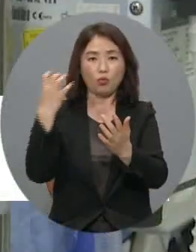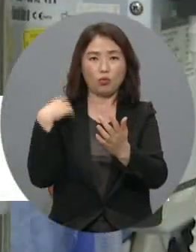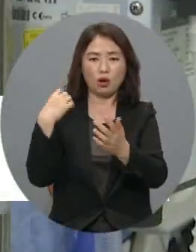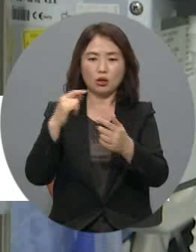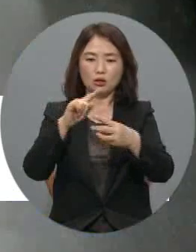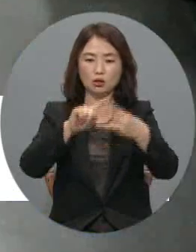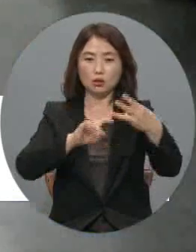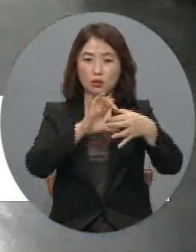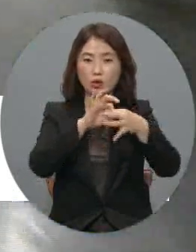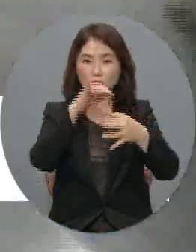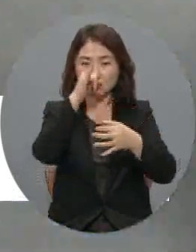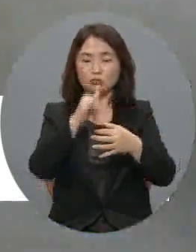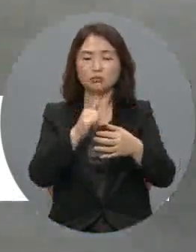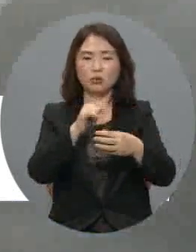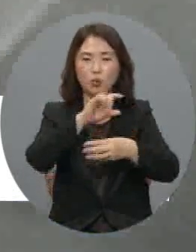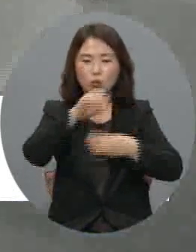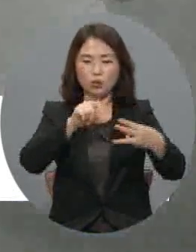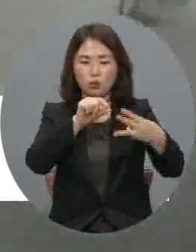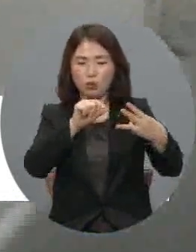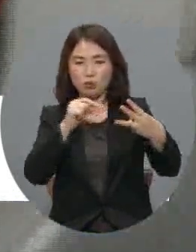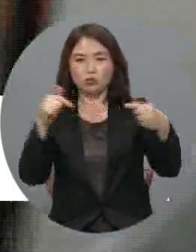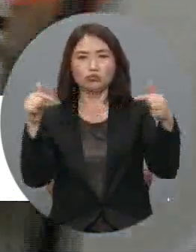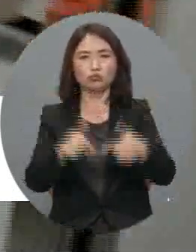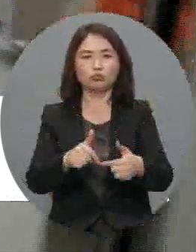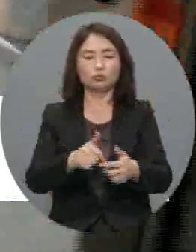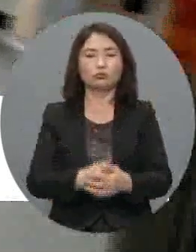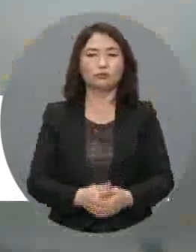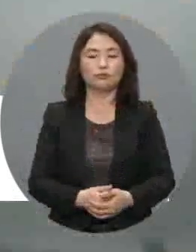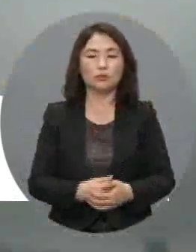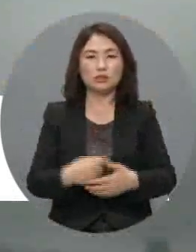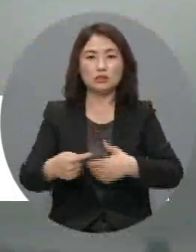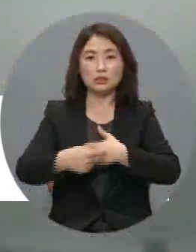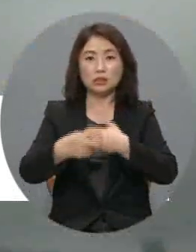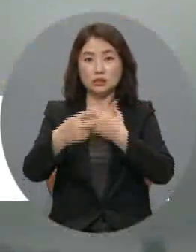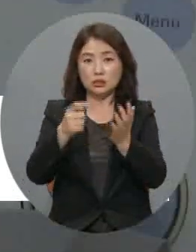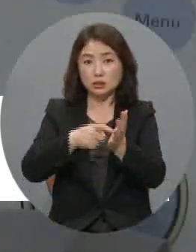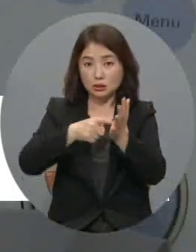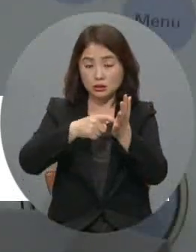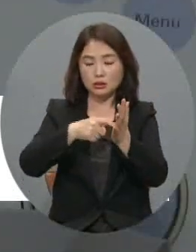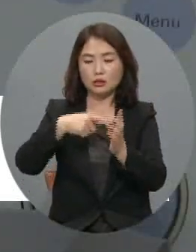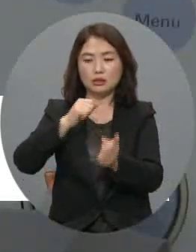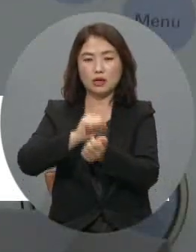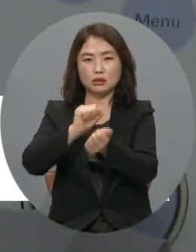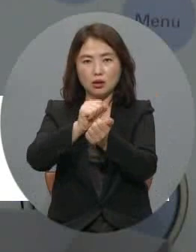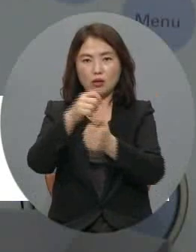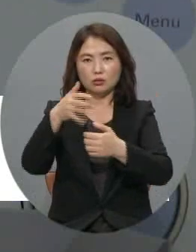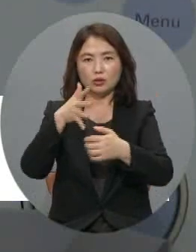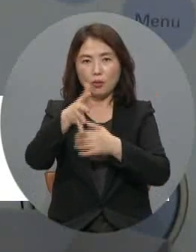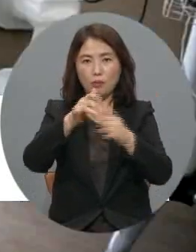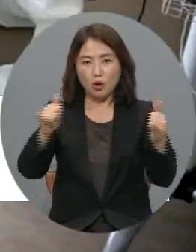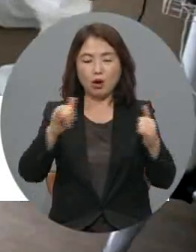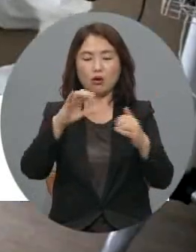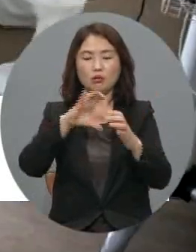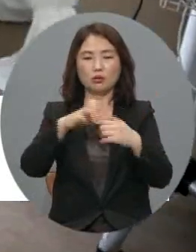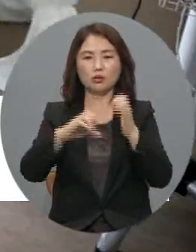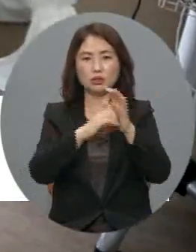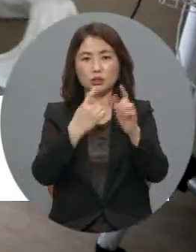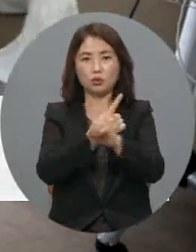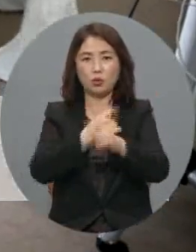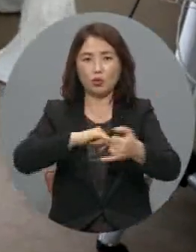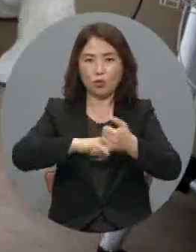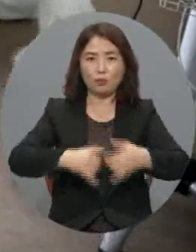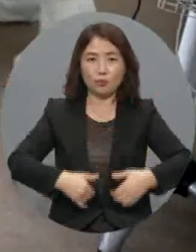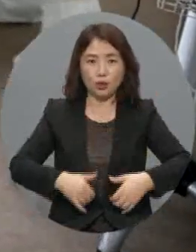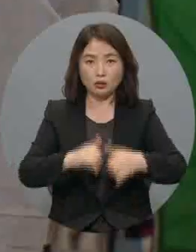그런 예산들인데 콕 집어내듯 줄어든 겁니다. 응급의학과와 감염내과의 전문의 등 코로나19 치료에